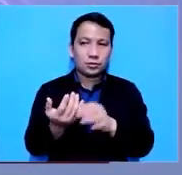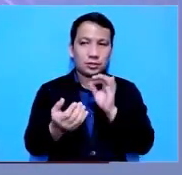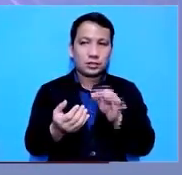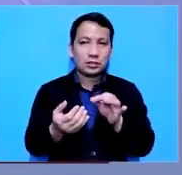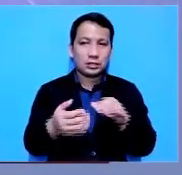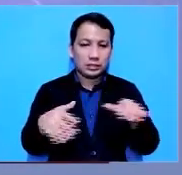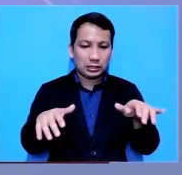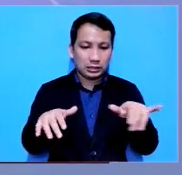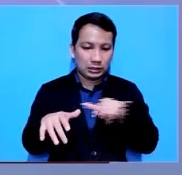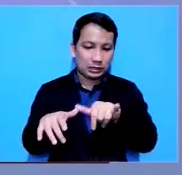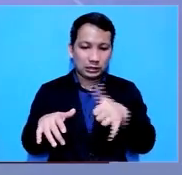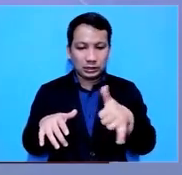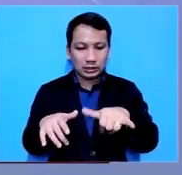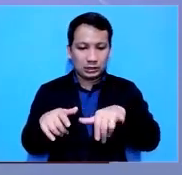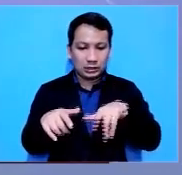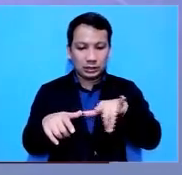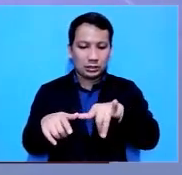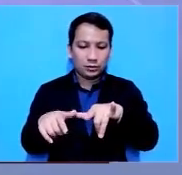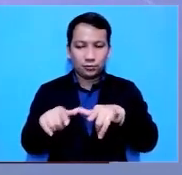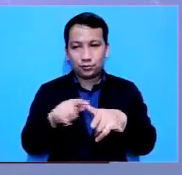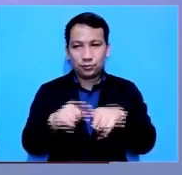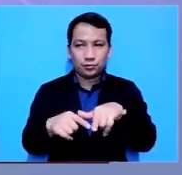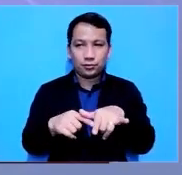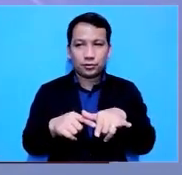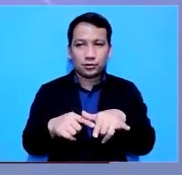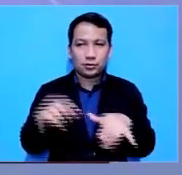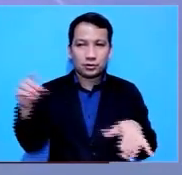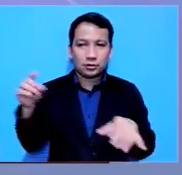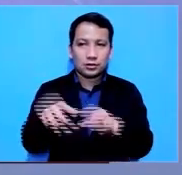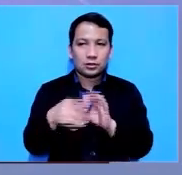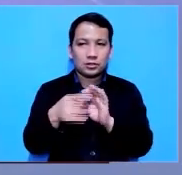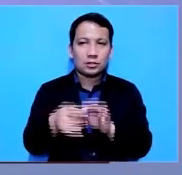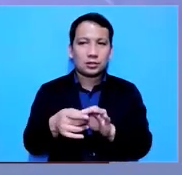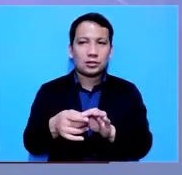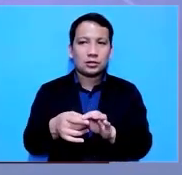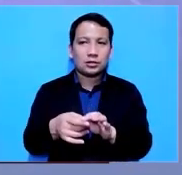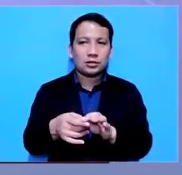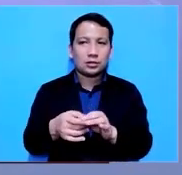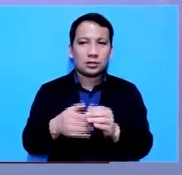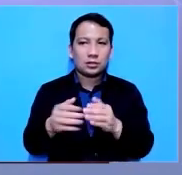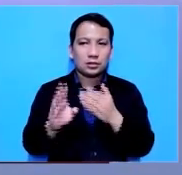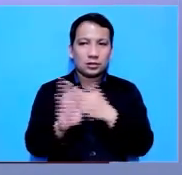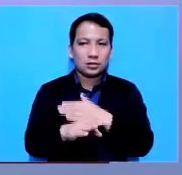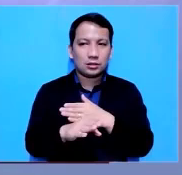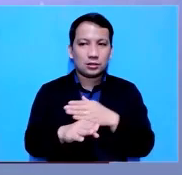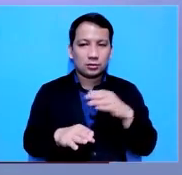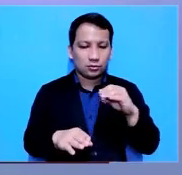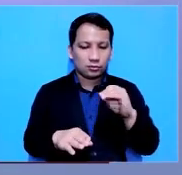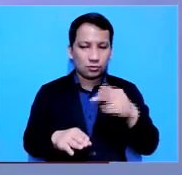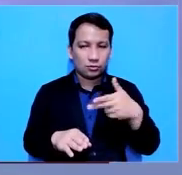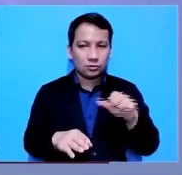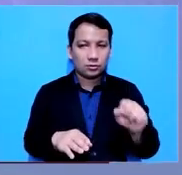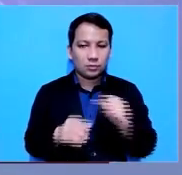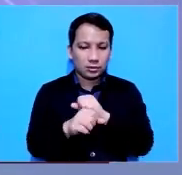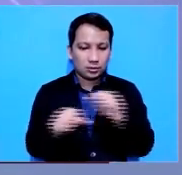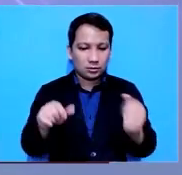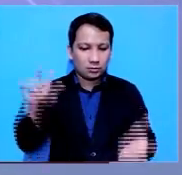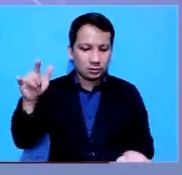aeroplano. Bunsod po yan ng tumamang ibon o bird strike. Bumalik naman ang aeroplano sa Ohio sa Amerika at ligtas itong